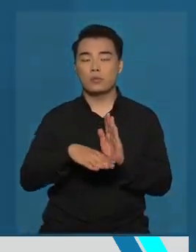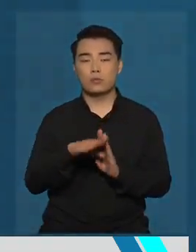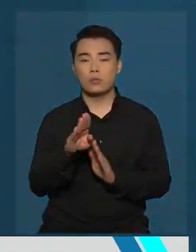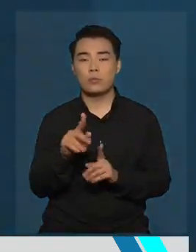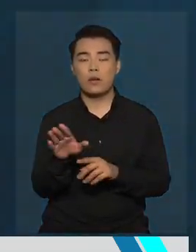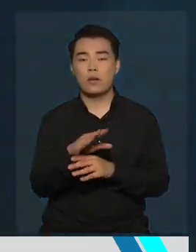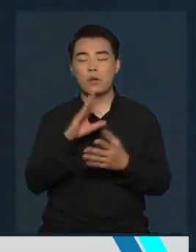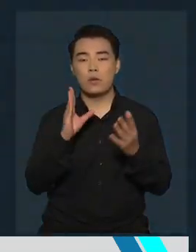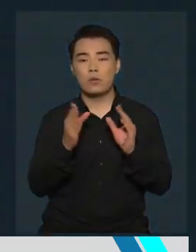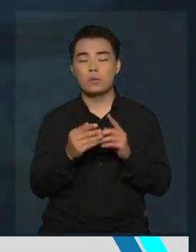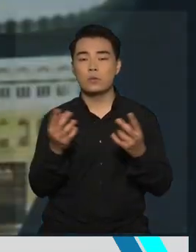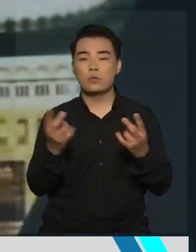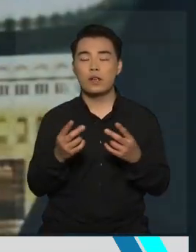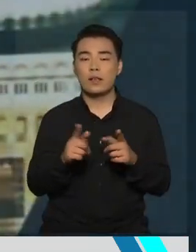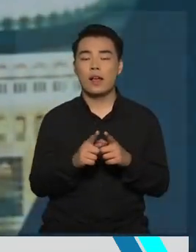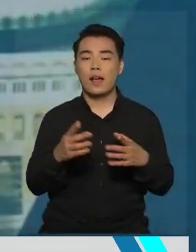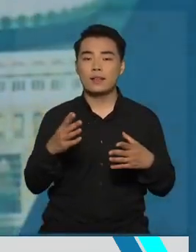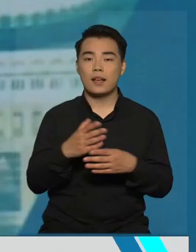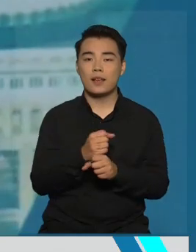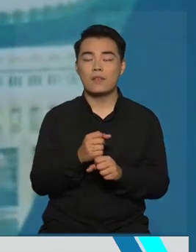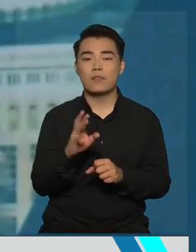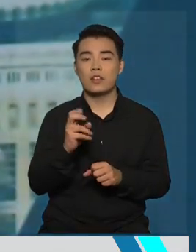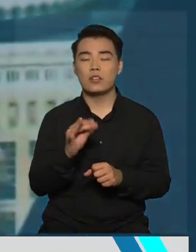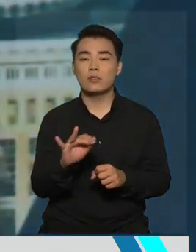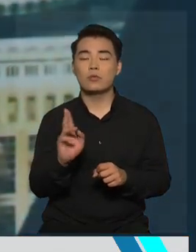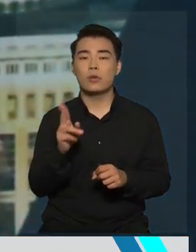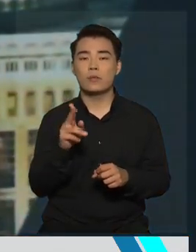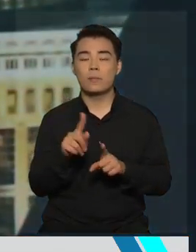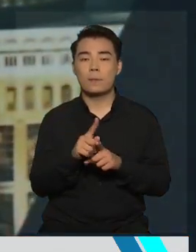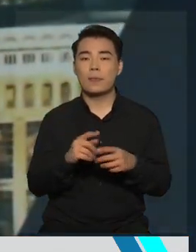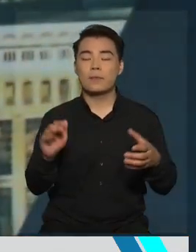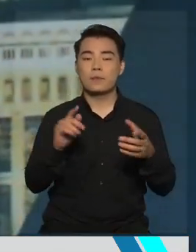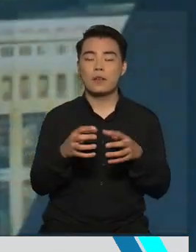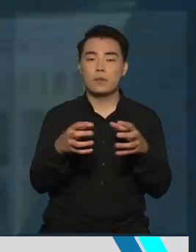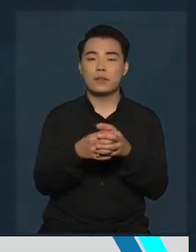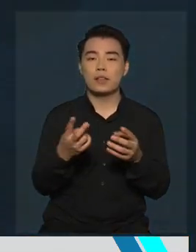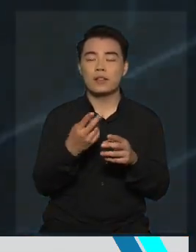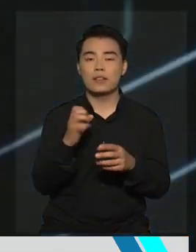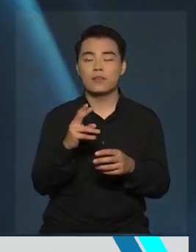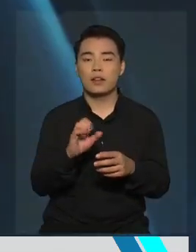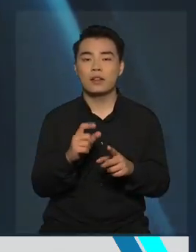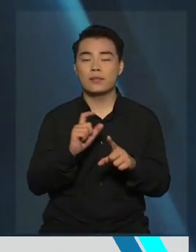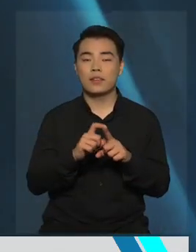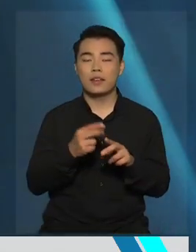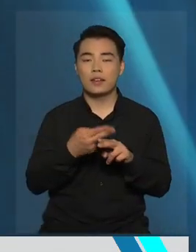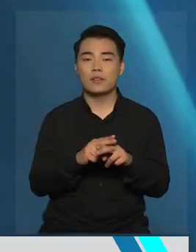оптимизировать процессы, нужно сократить вот все эти вещи, чтобы они совместились с цифрой. Вот этот процесс, он очень